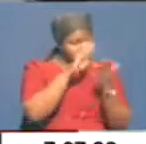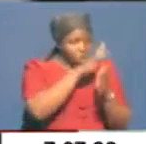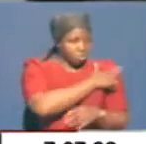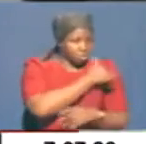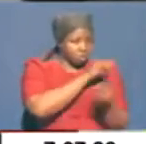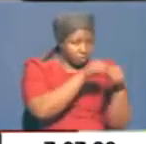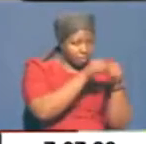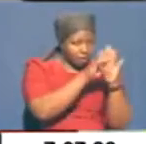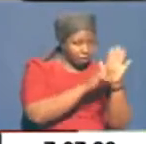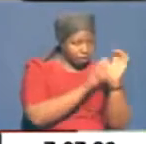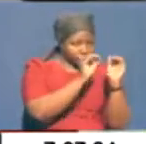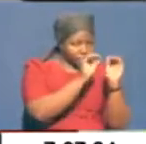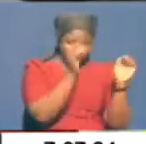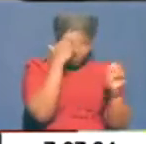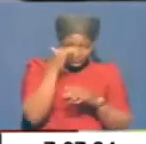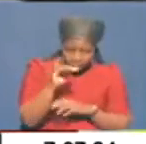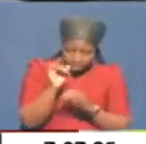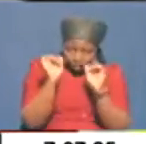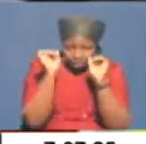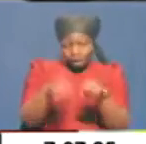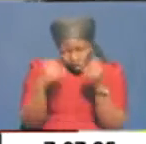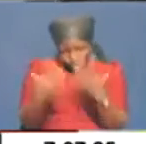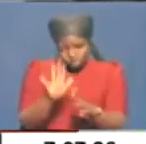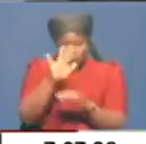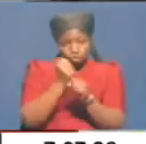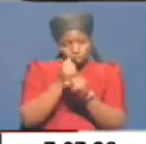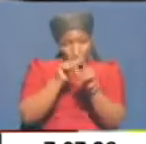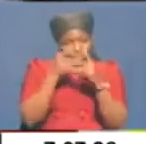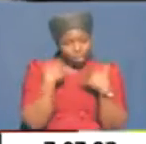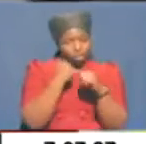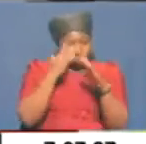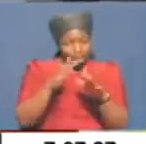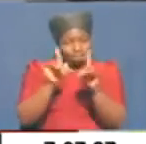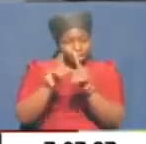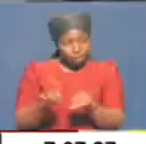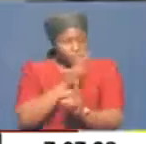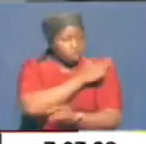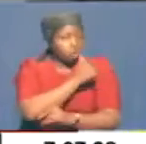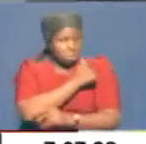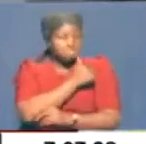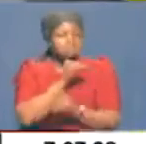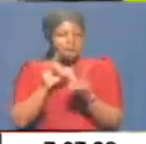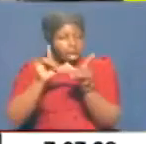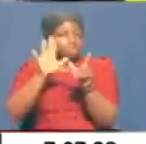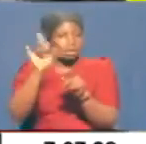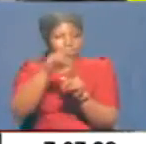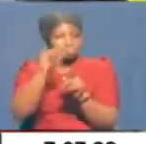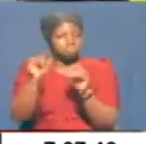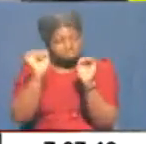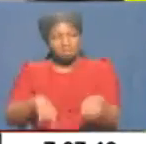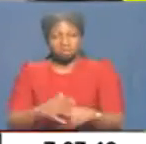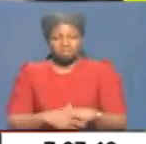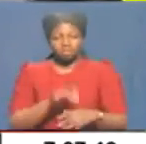career as a health worker. It will cost you a license as a health facility. So that is a continuous process. All